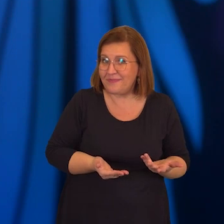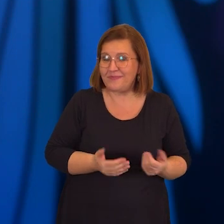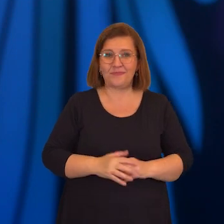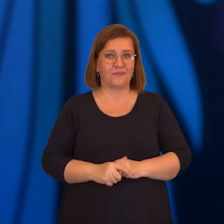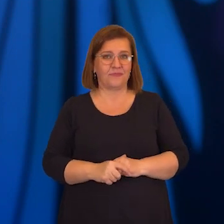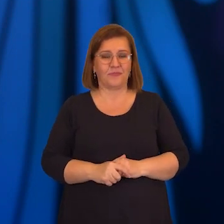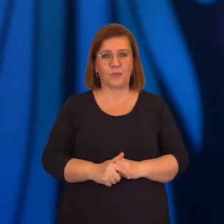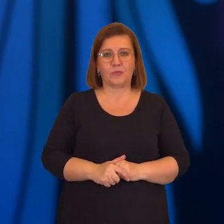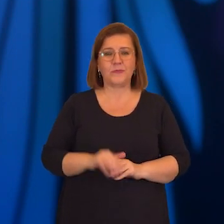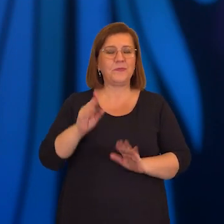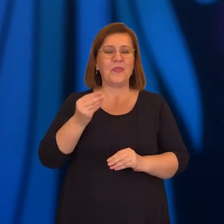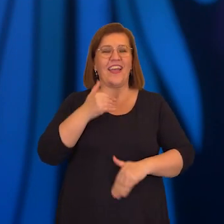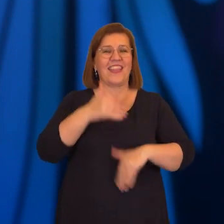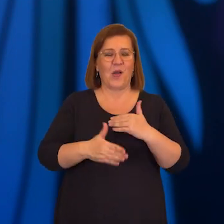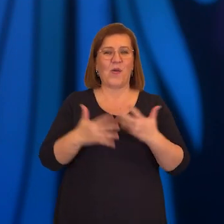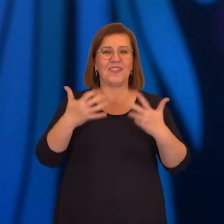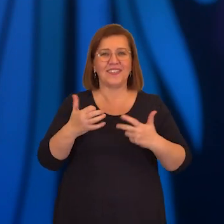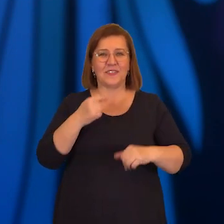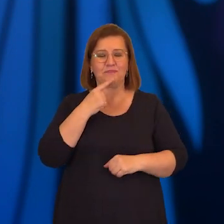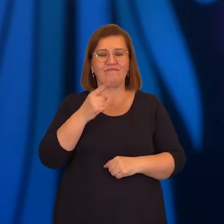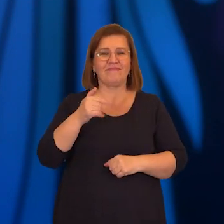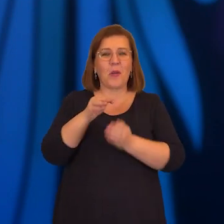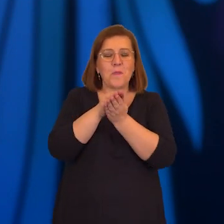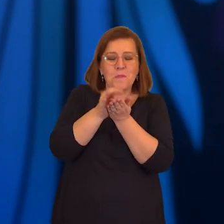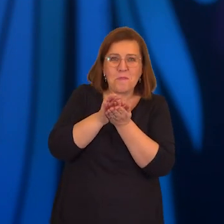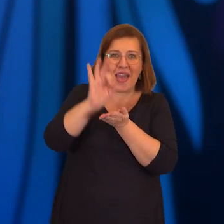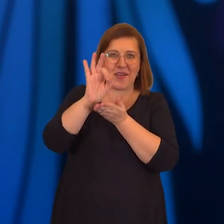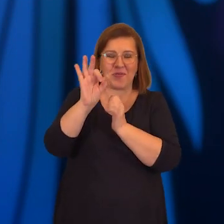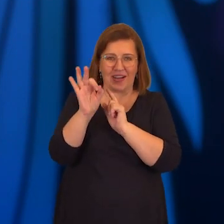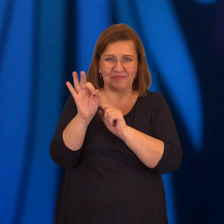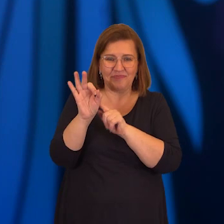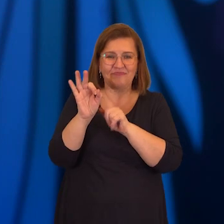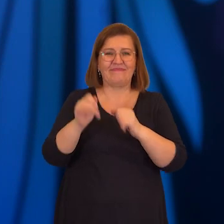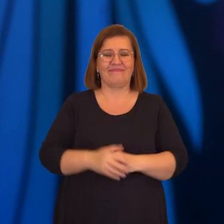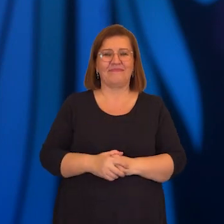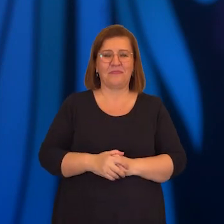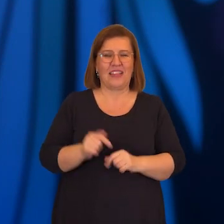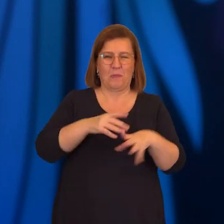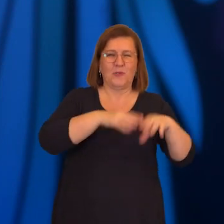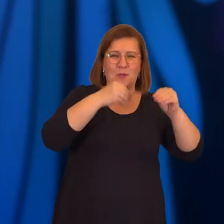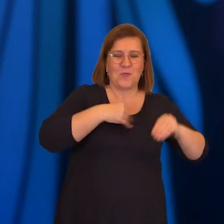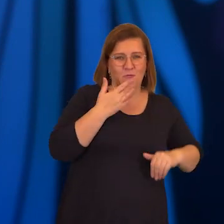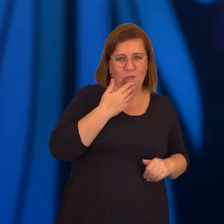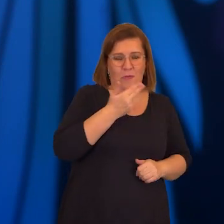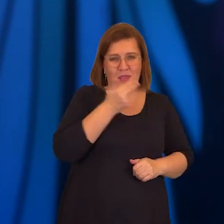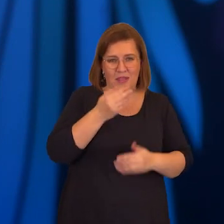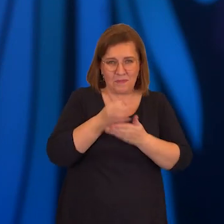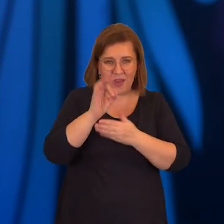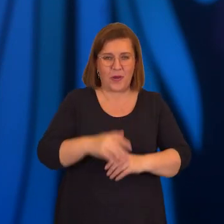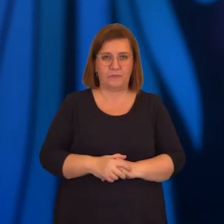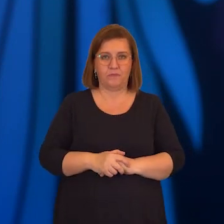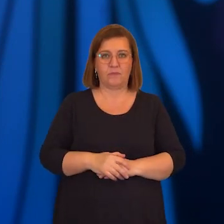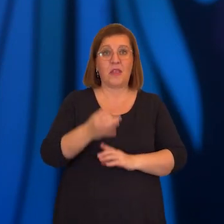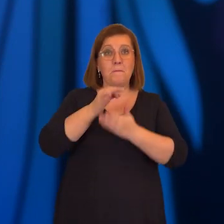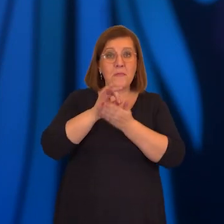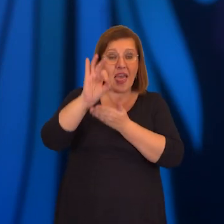I na koniec pozwólcie, że wrócę do perły, którą przedstawiłam wam na początku naszego spotkania. Perła jest